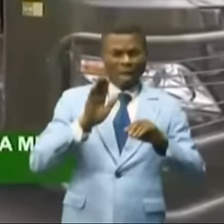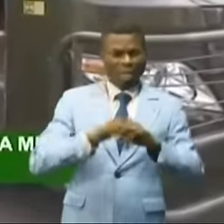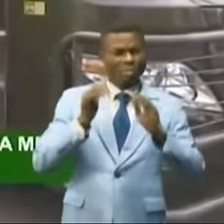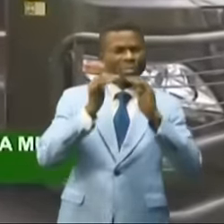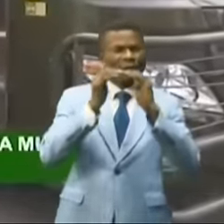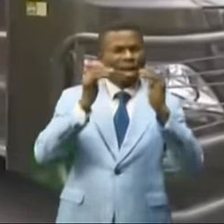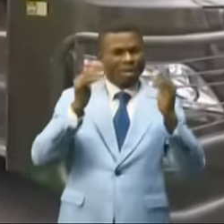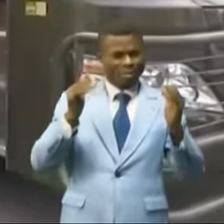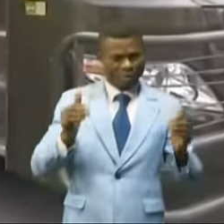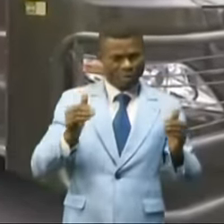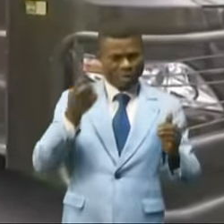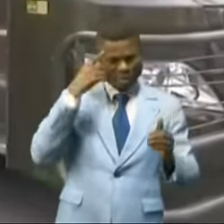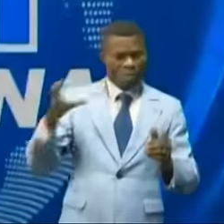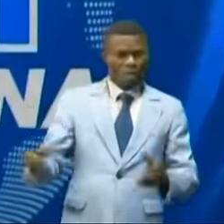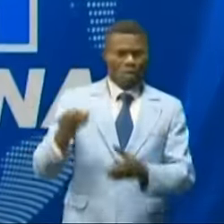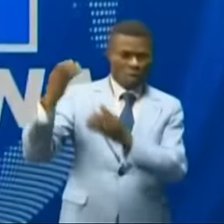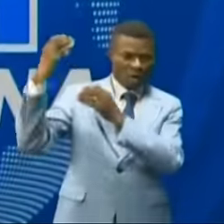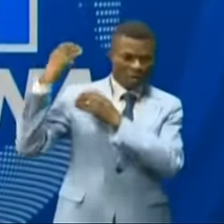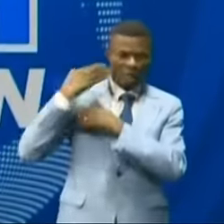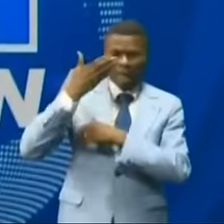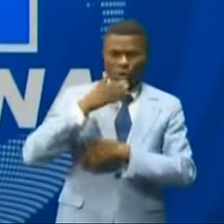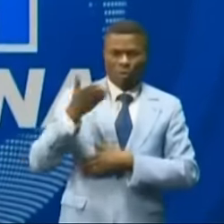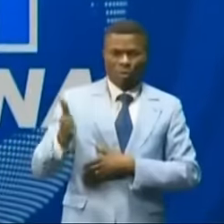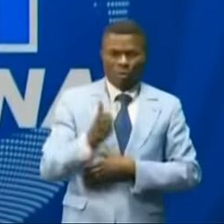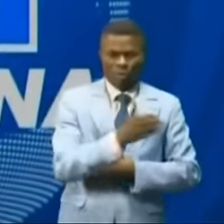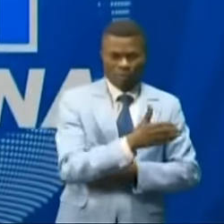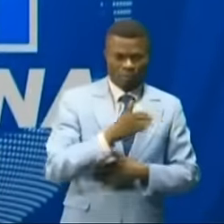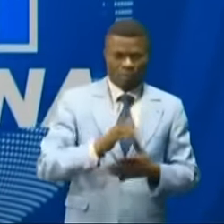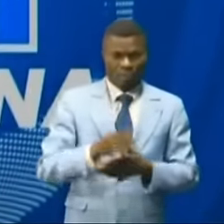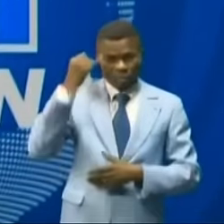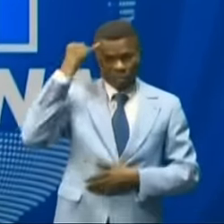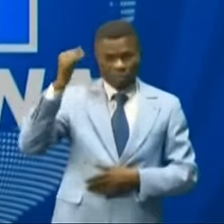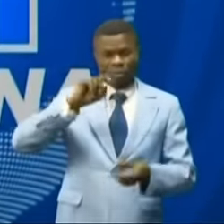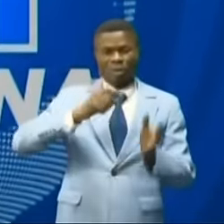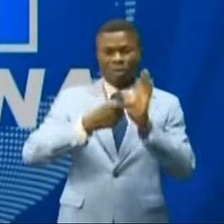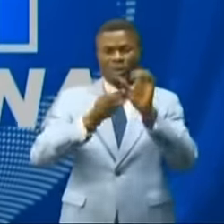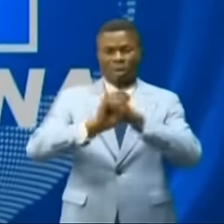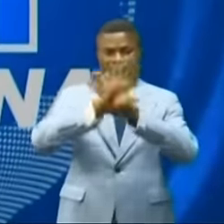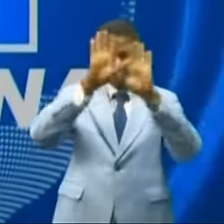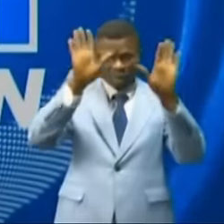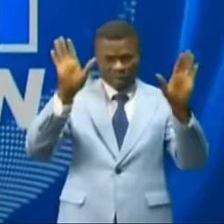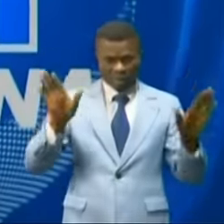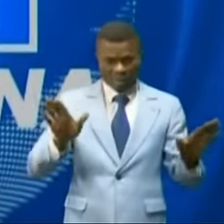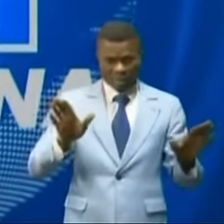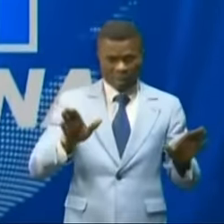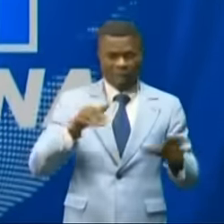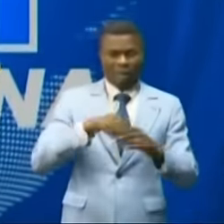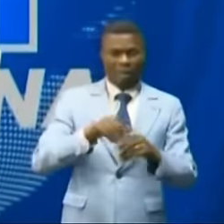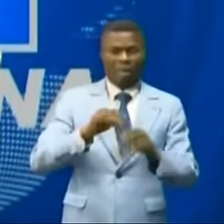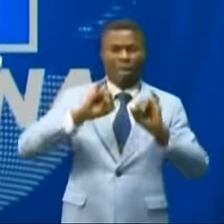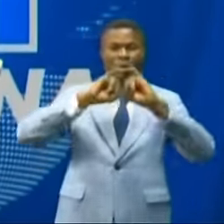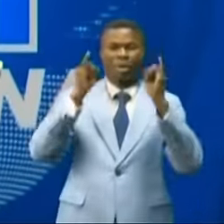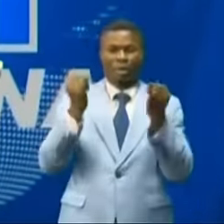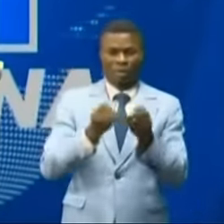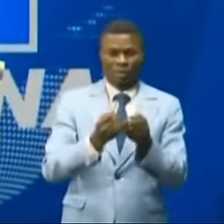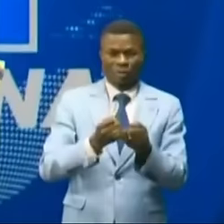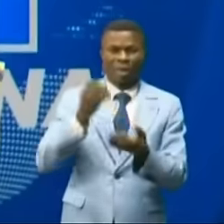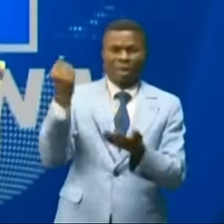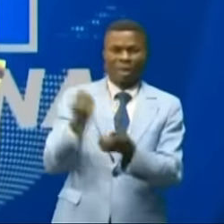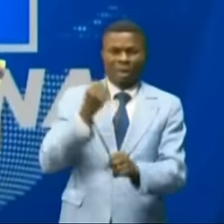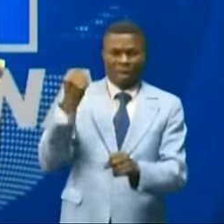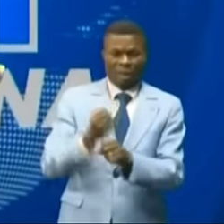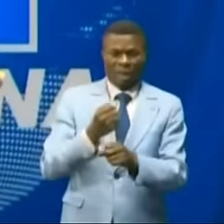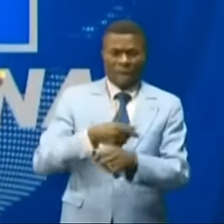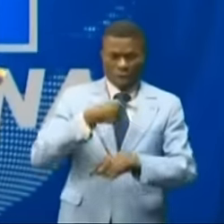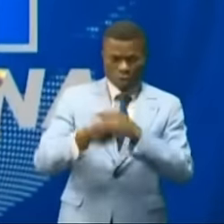par rapport à la prise en charge médicale. L'initiative pour la transparence dans les industries extractives vient